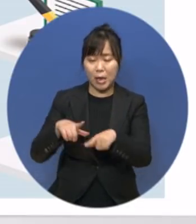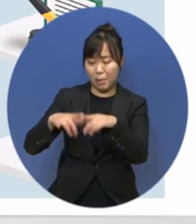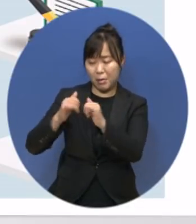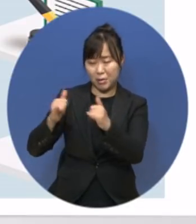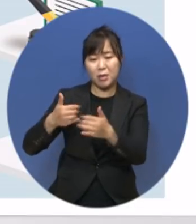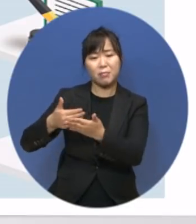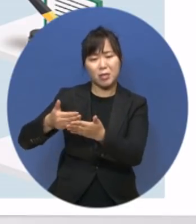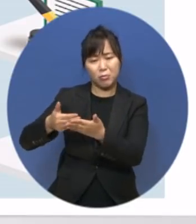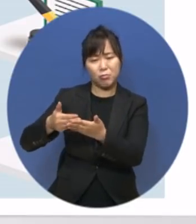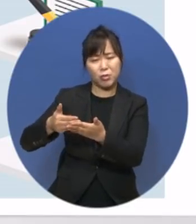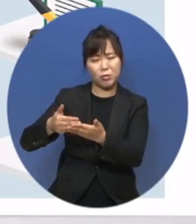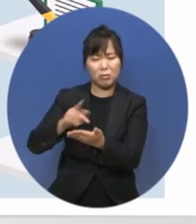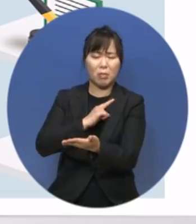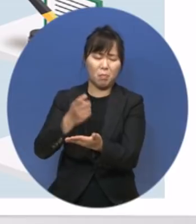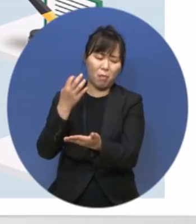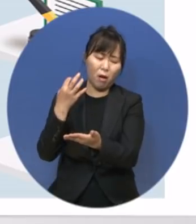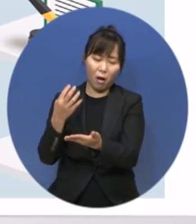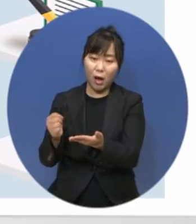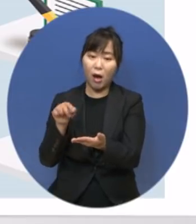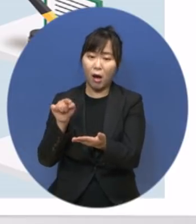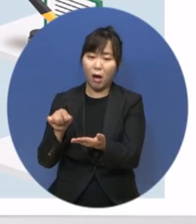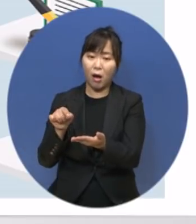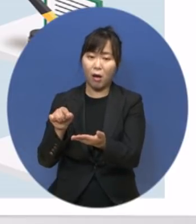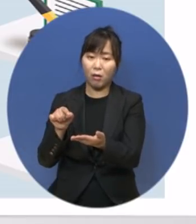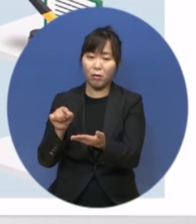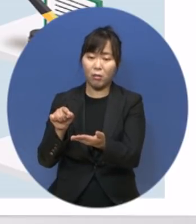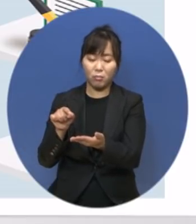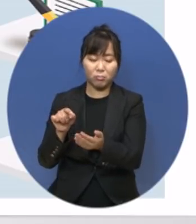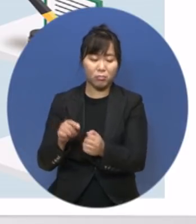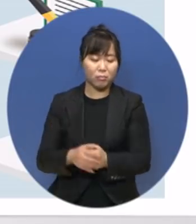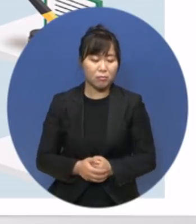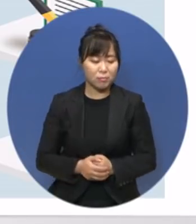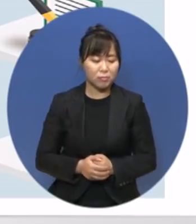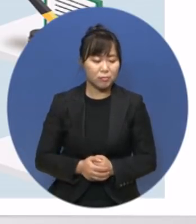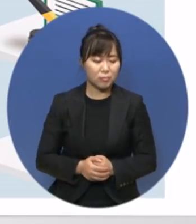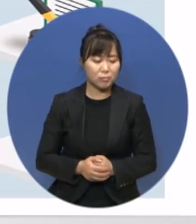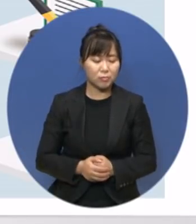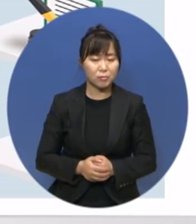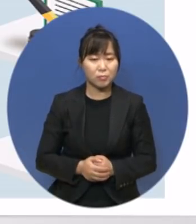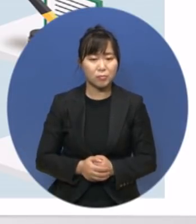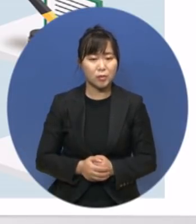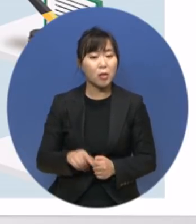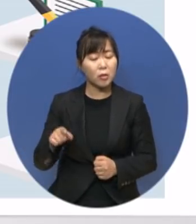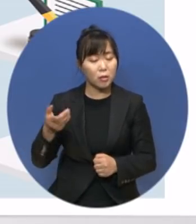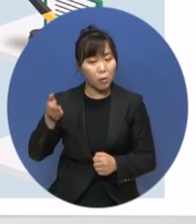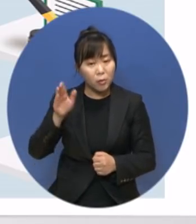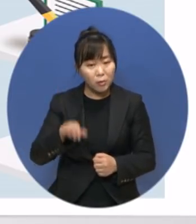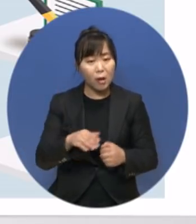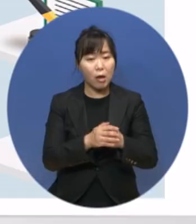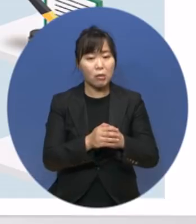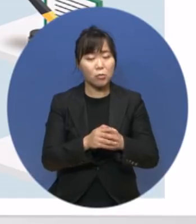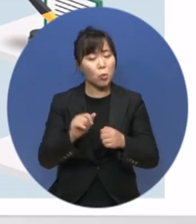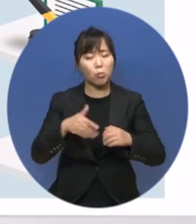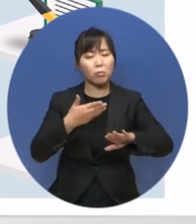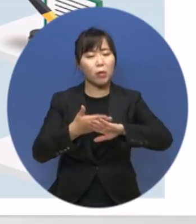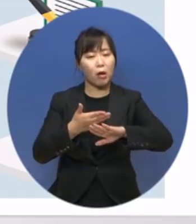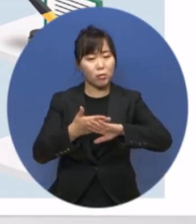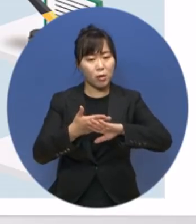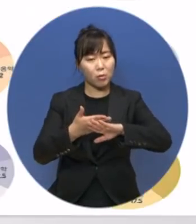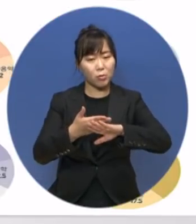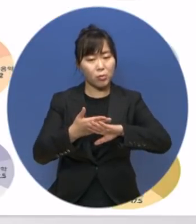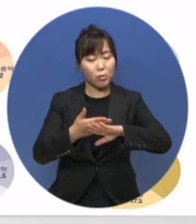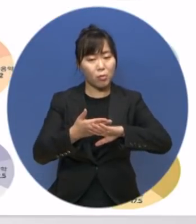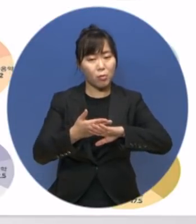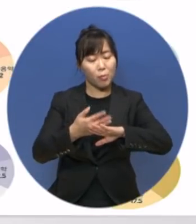비장애인들은 미술 분야가 굉장히 많이 하는 걸로 나타나요. 와 비교하면 다 차이가 있다는 것을 알